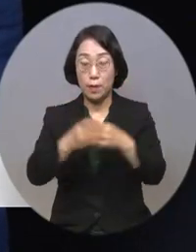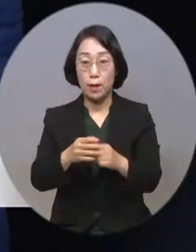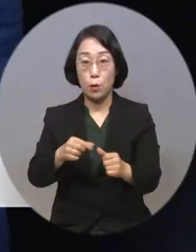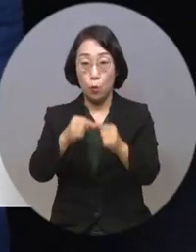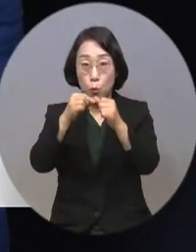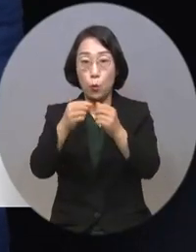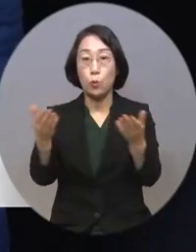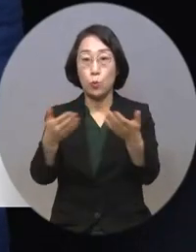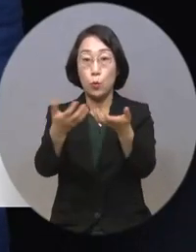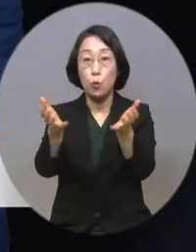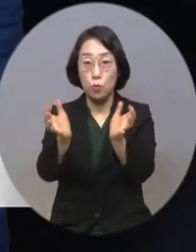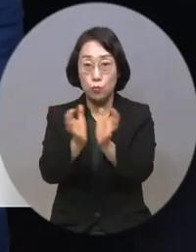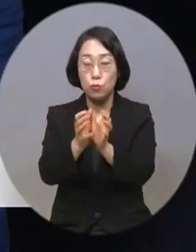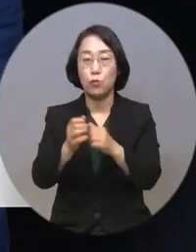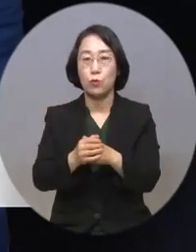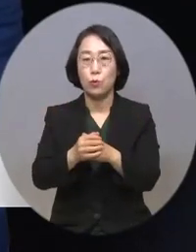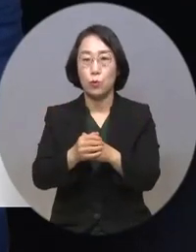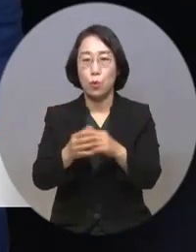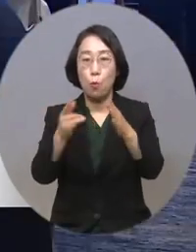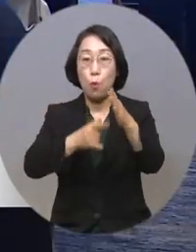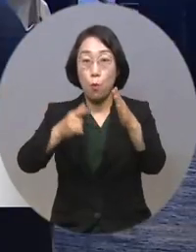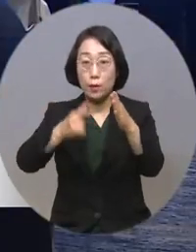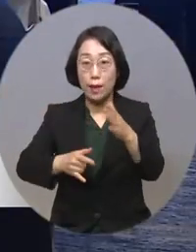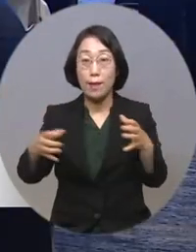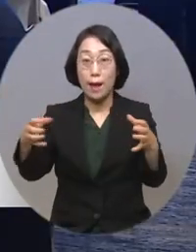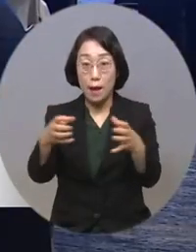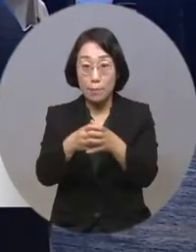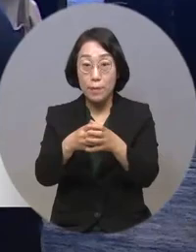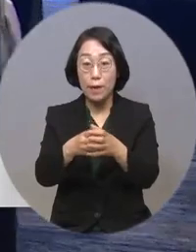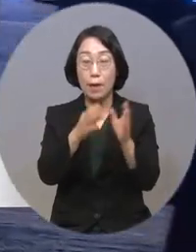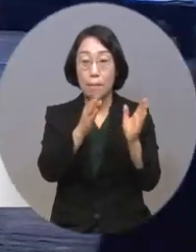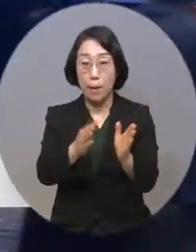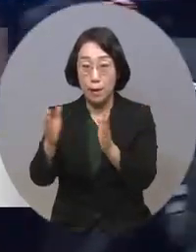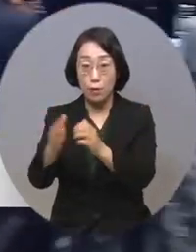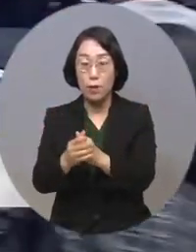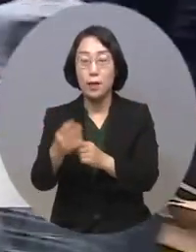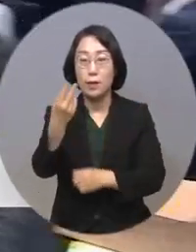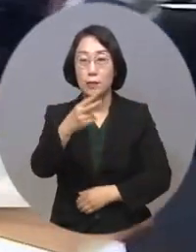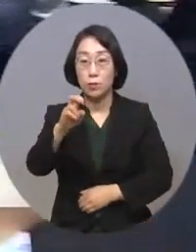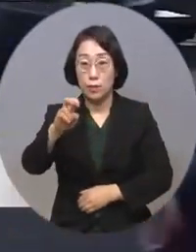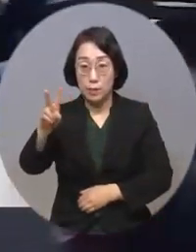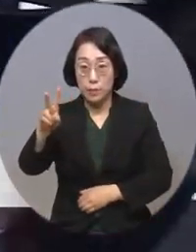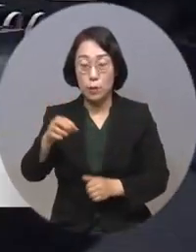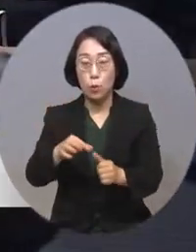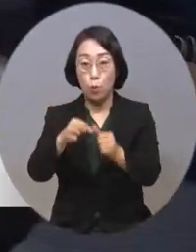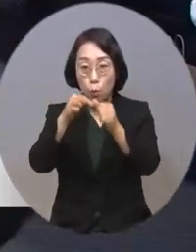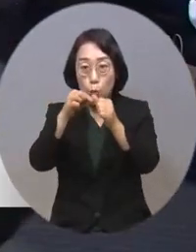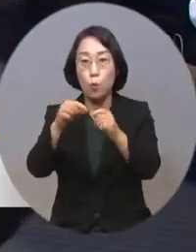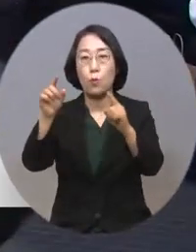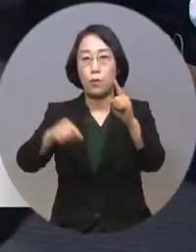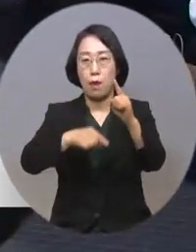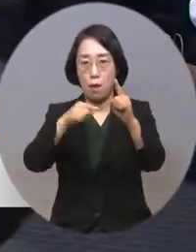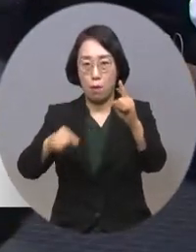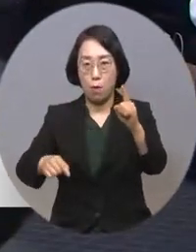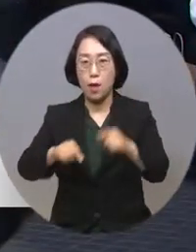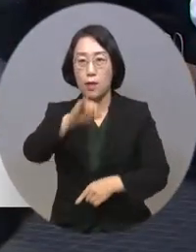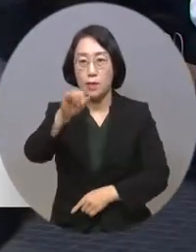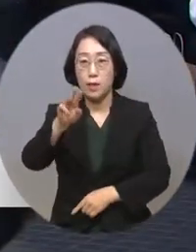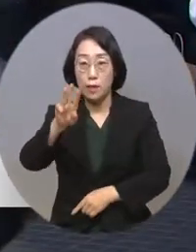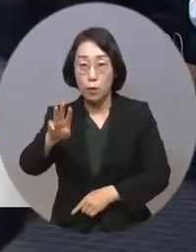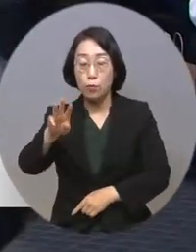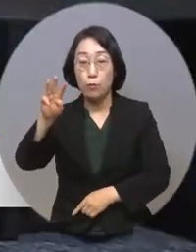주최하고 한국장애인고용공단이 주최하는 2022 장애인고용촉진대회가 서울 JW 메리어트